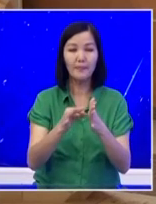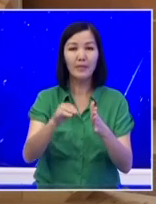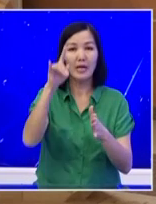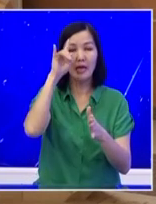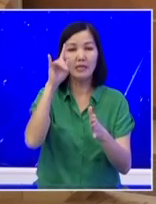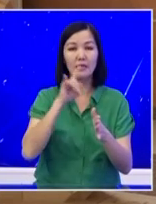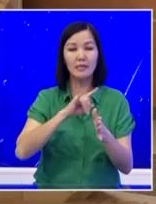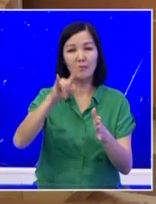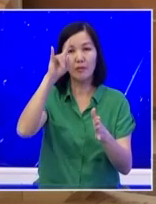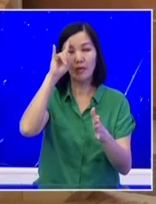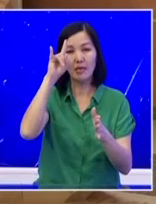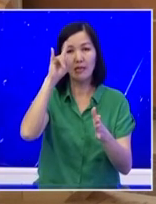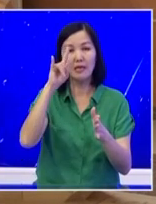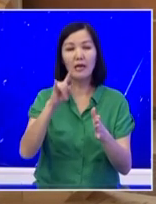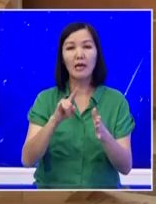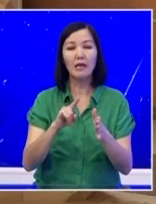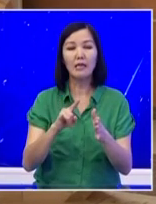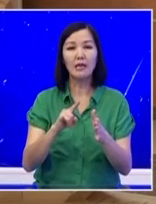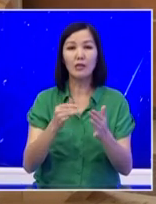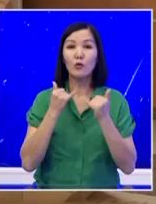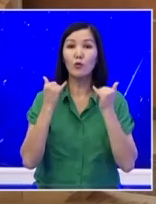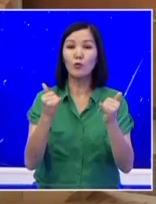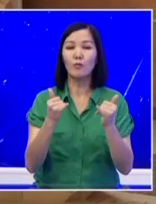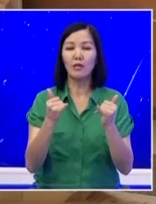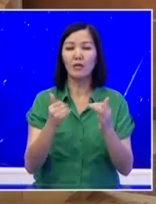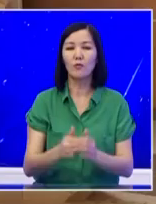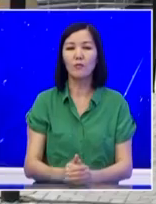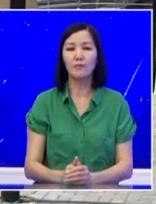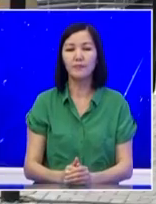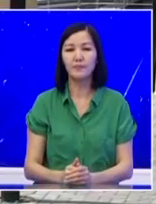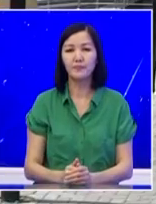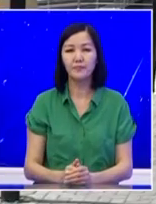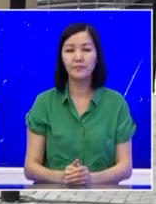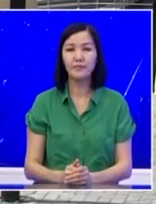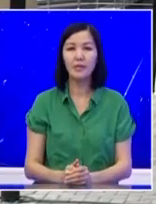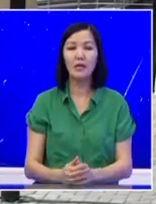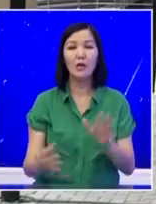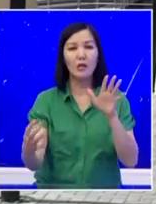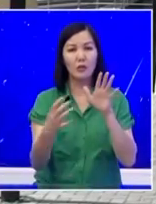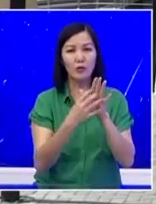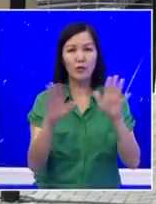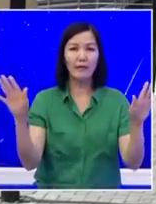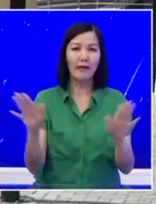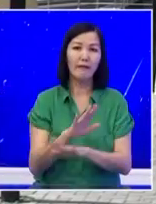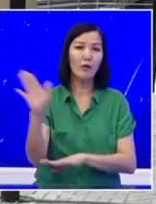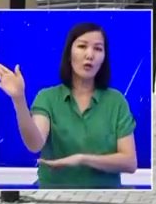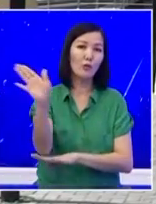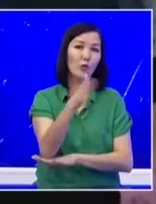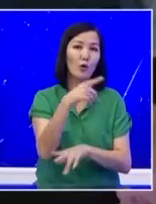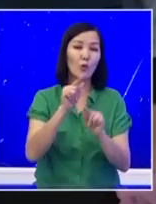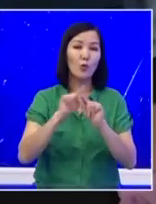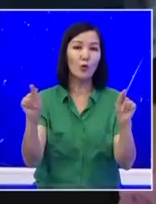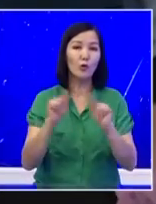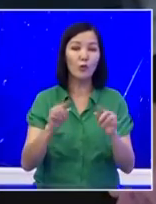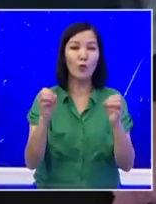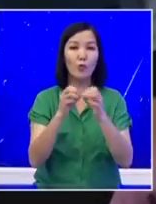елімізге рәміздерге деген сый құрметті көрсету болып табылады. Нышандарды ұлықтаудан жастар да тыс қалмады. Облыстың 17